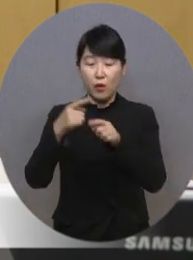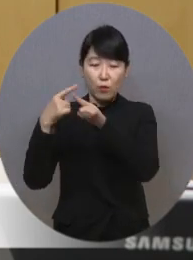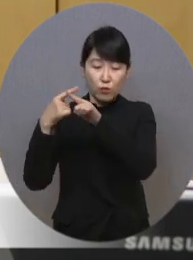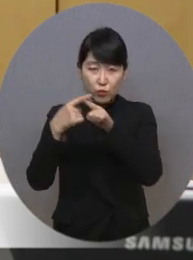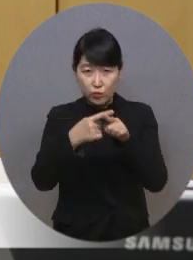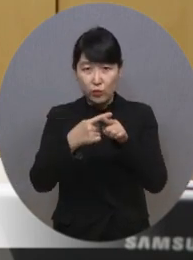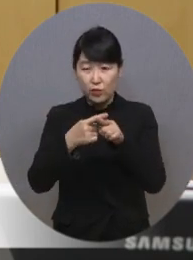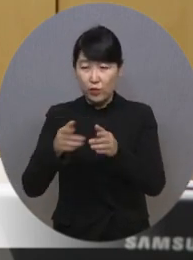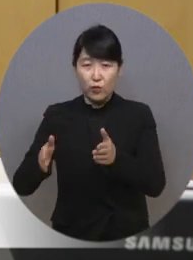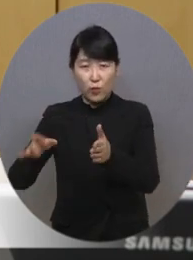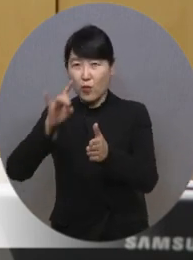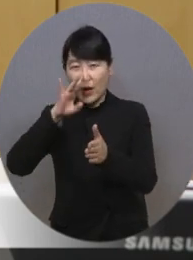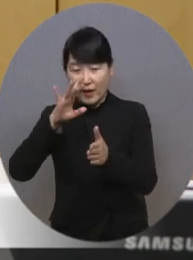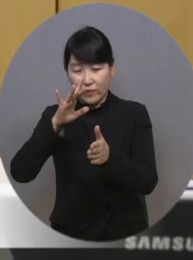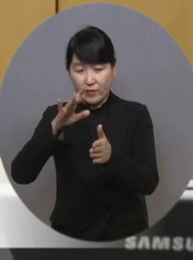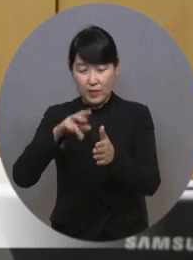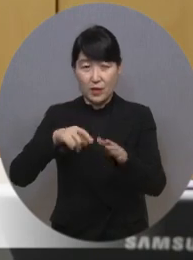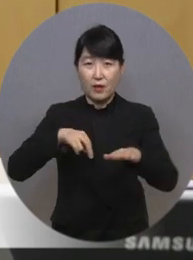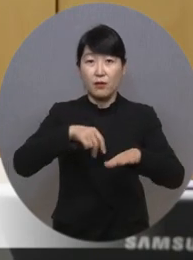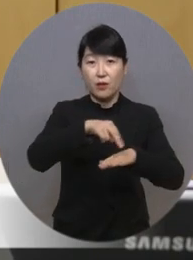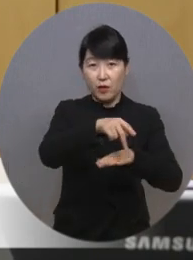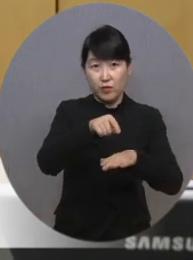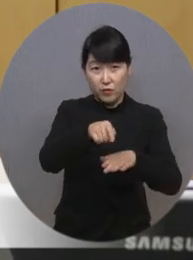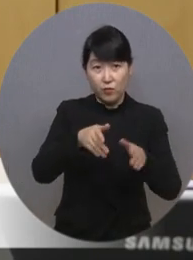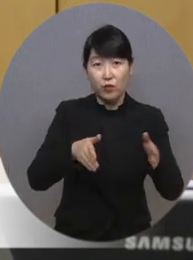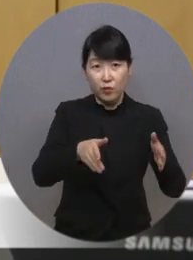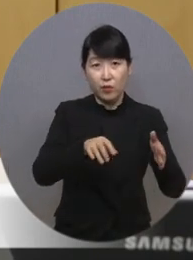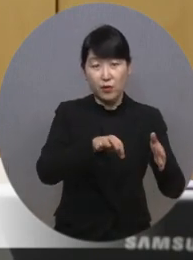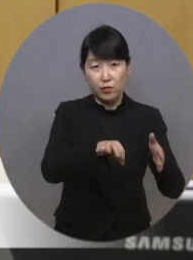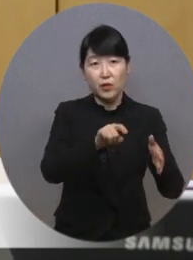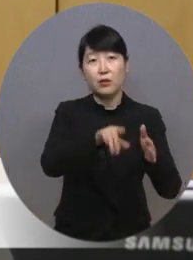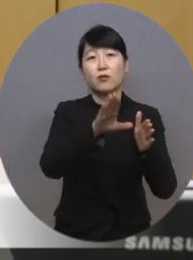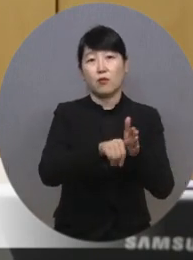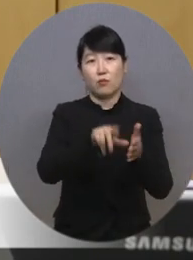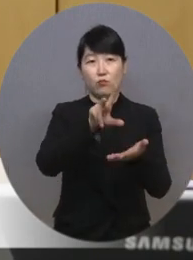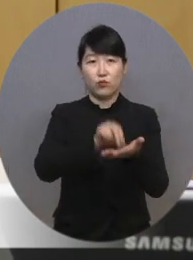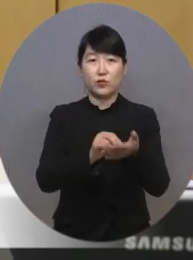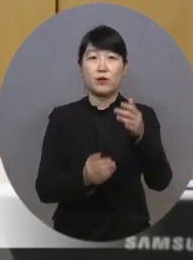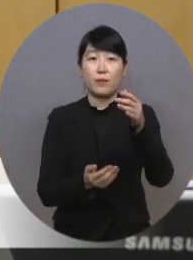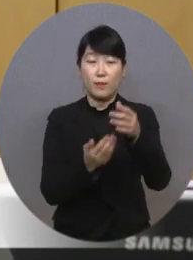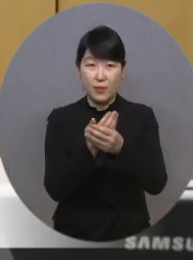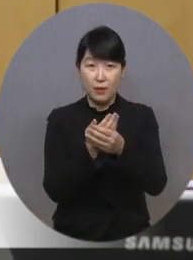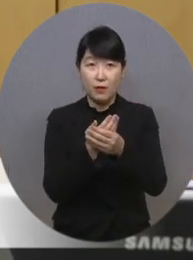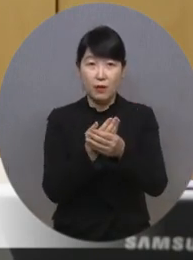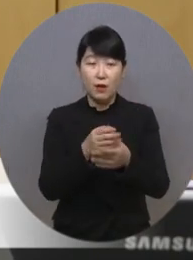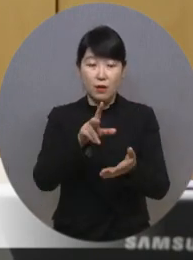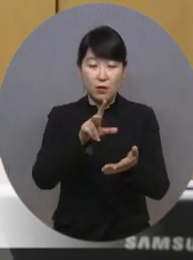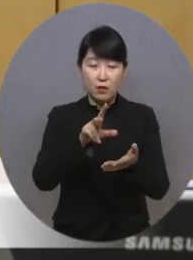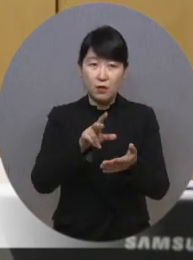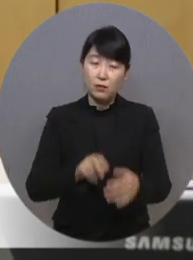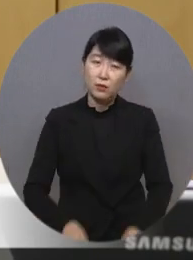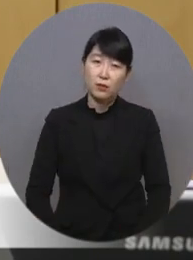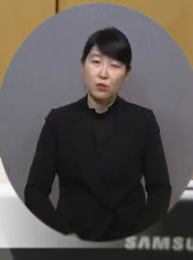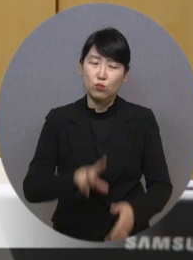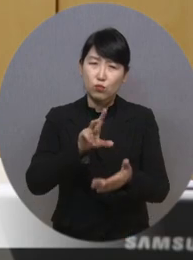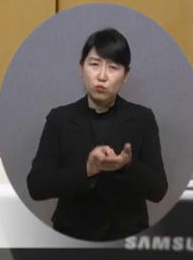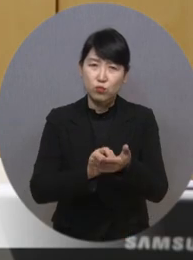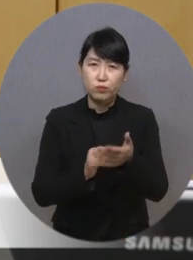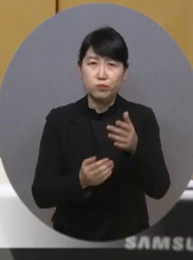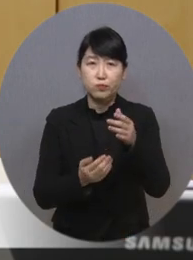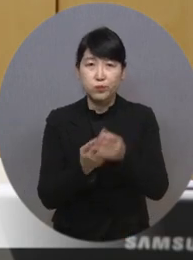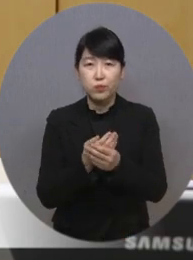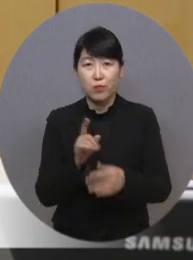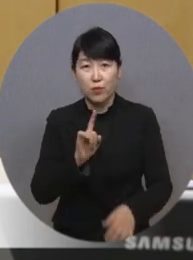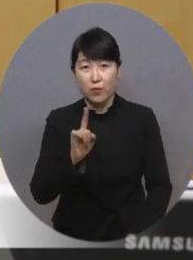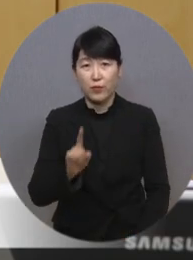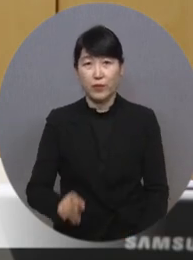무조건 이동을 해야 돼서 그러한 문제점이 많이 발생을 좀 하고 있습니다. 왜 이제 이